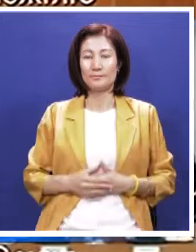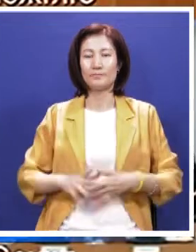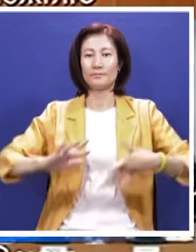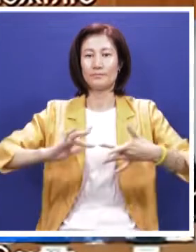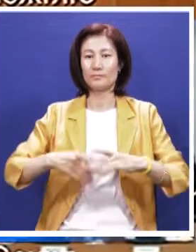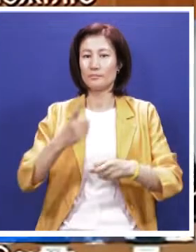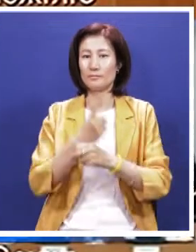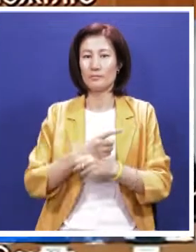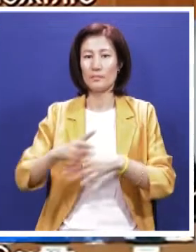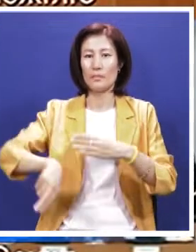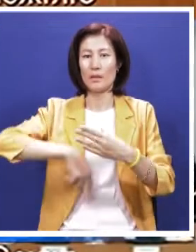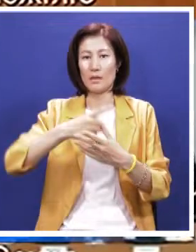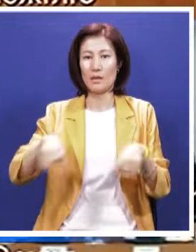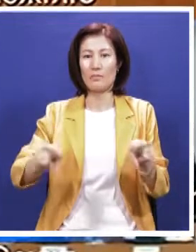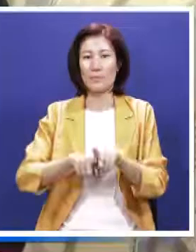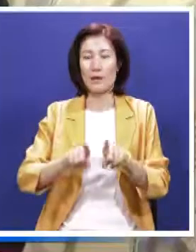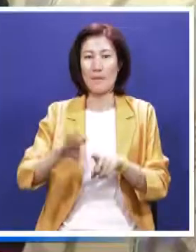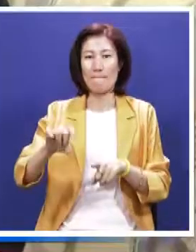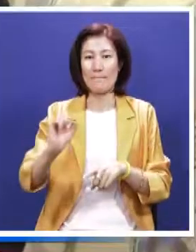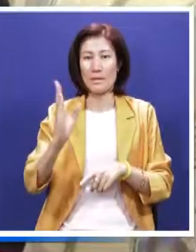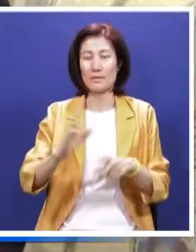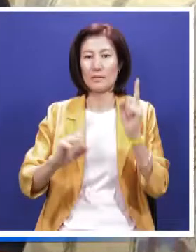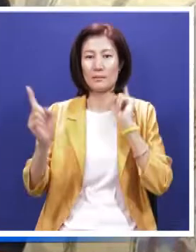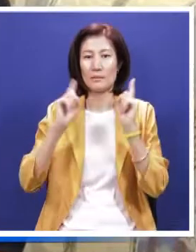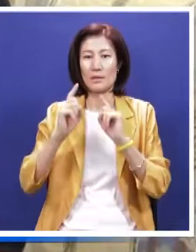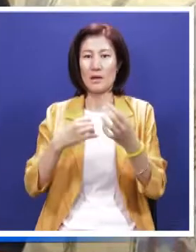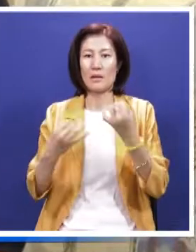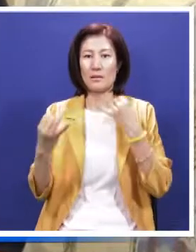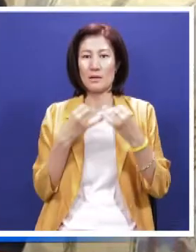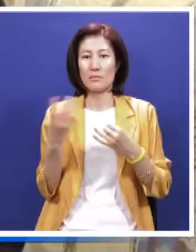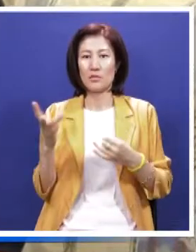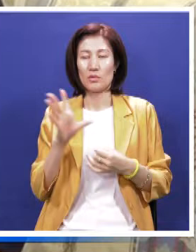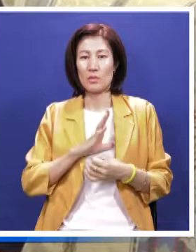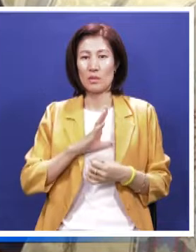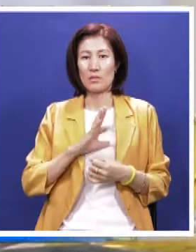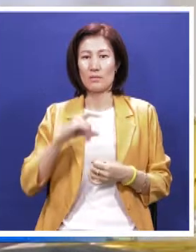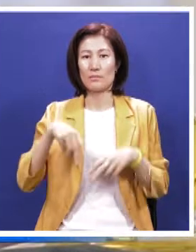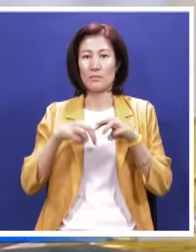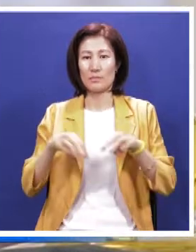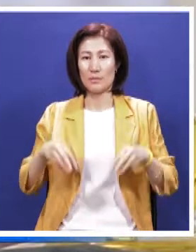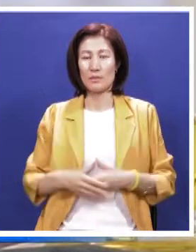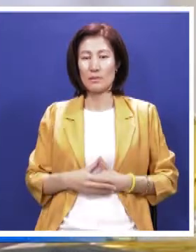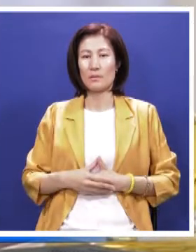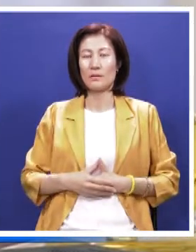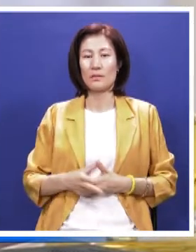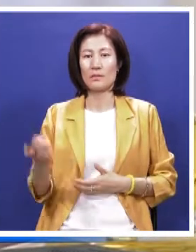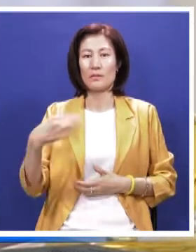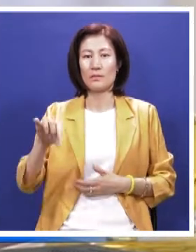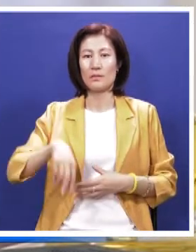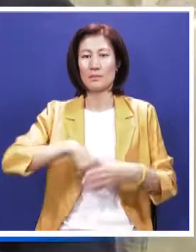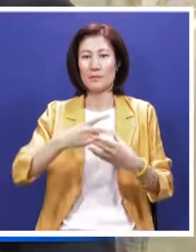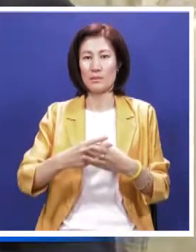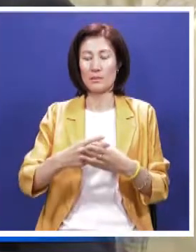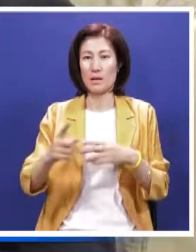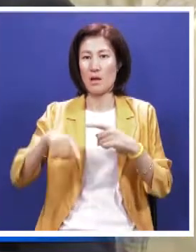емес, депутаттармен бірге парламент мәжілісінде талқылануы тиіс. Осылай деген мемлекет басшысы депутаттарды да сынға